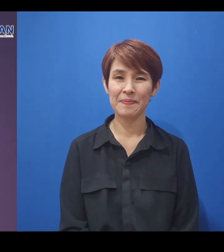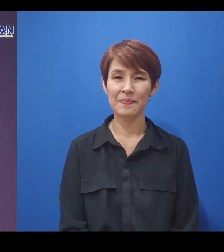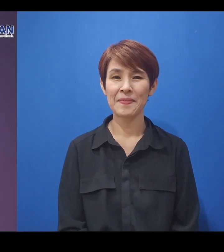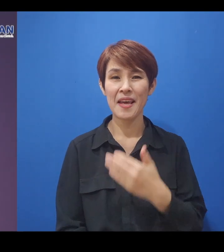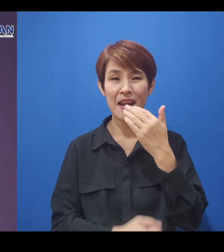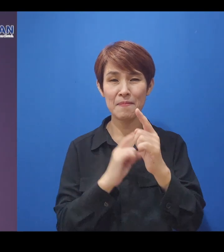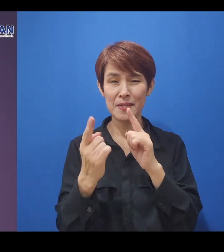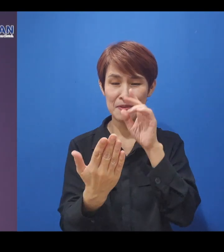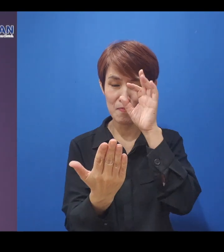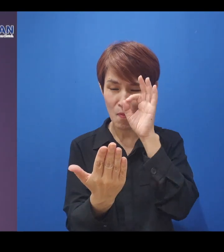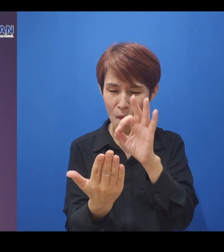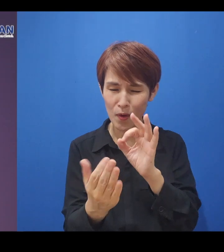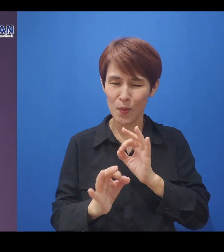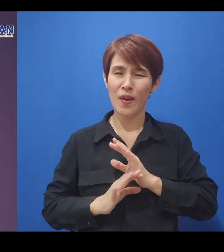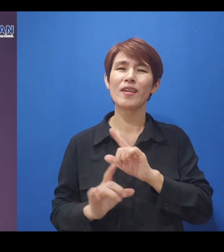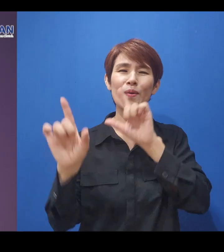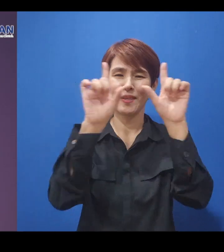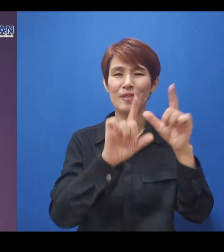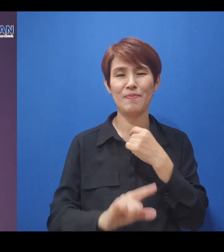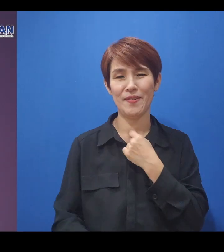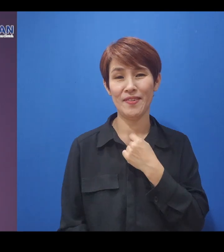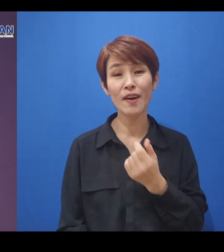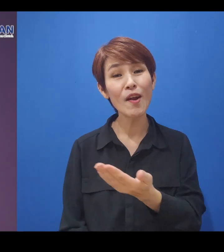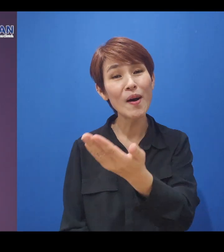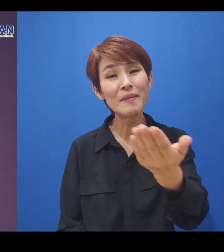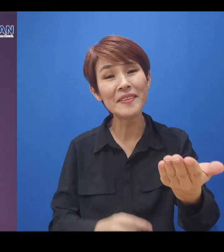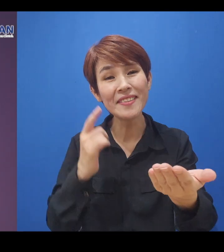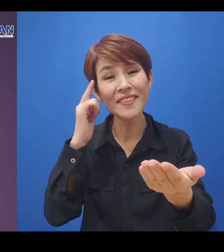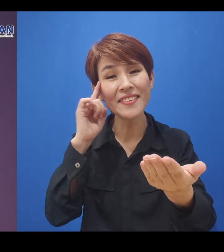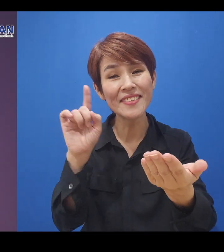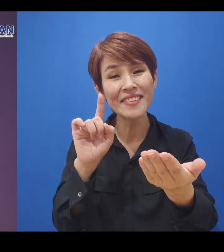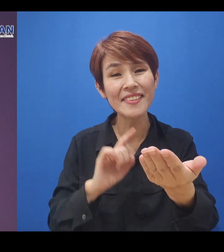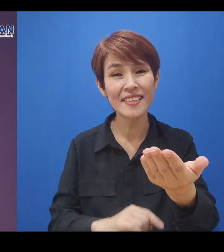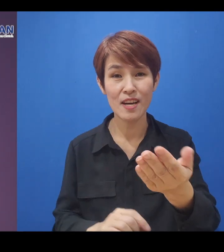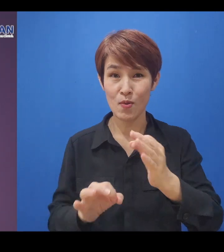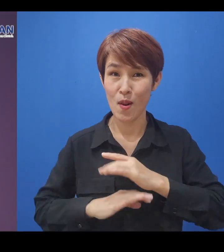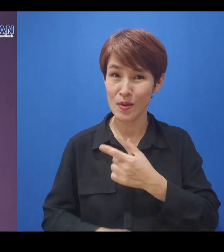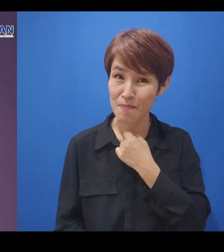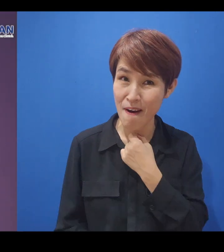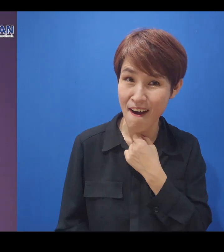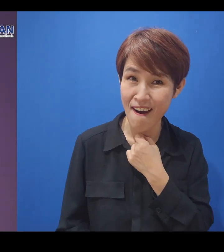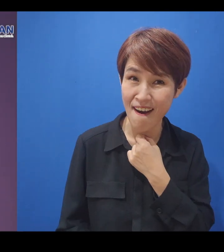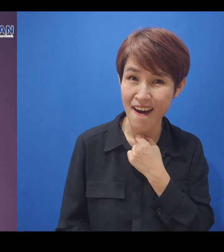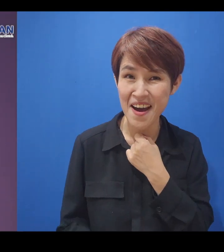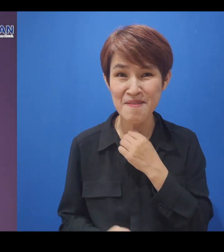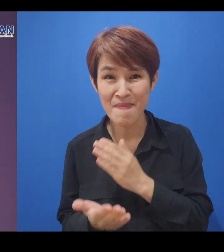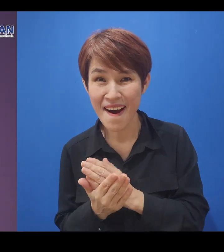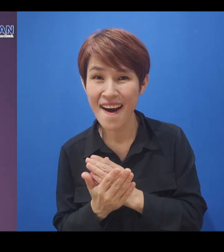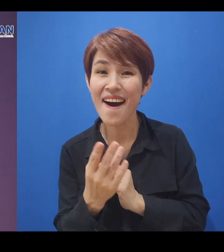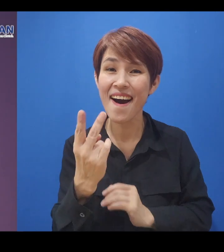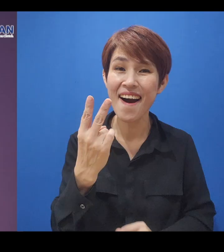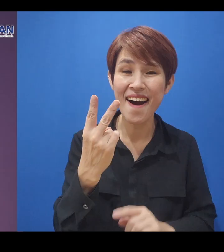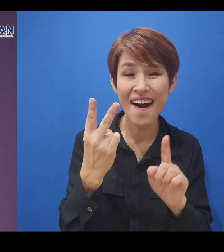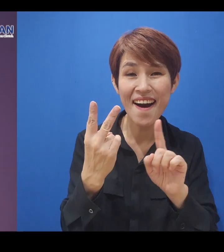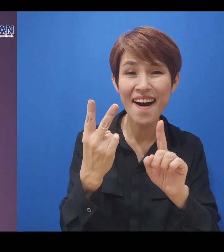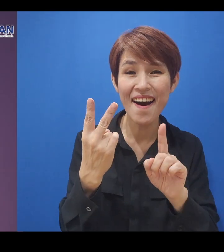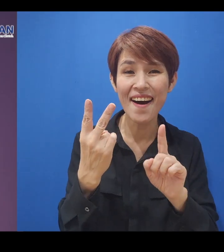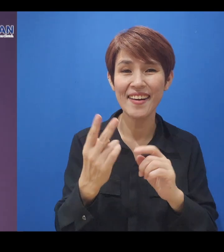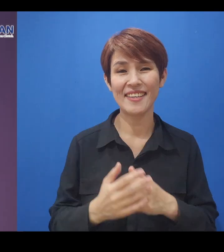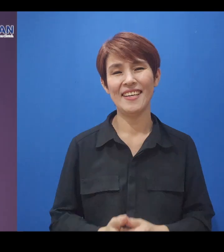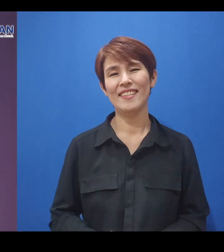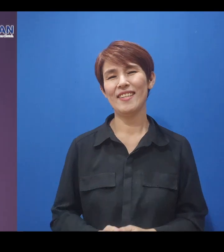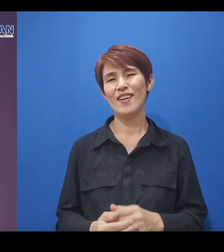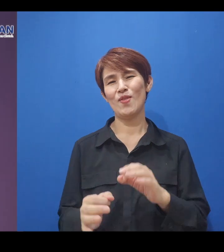살고 싶은데 여러분들은 어떠세요? 놀래고 싶으세요? 안 놀래고 싶으세요?